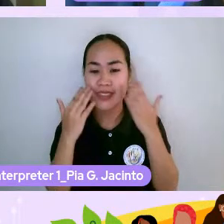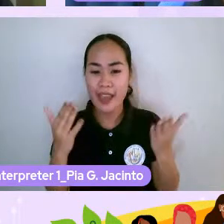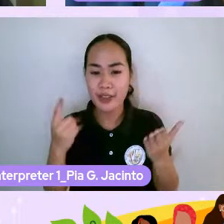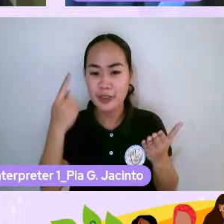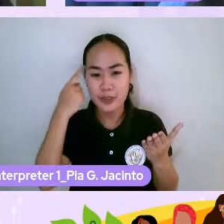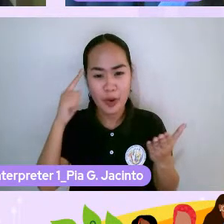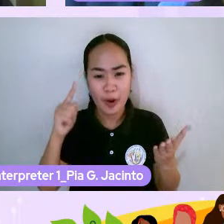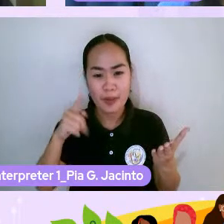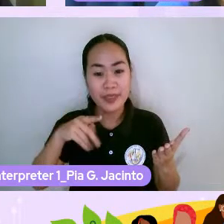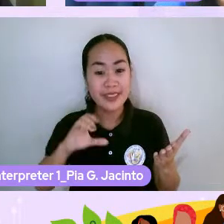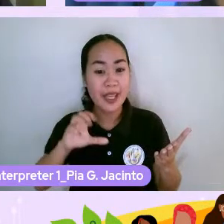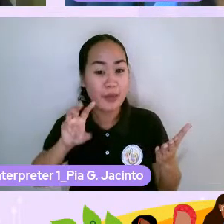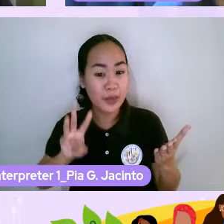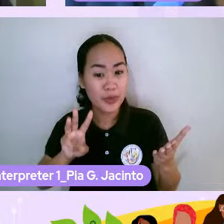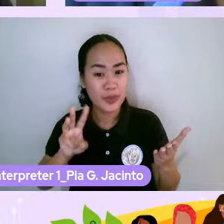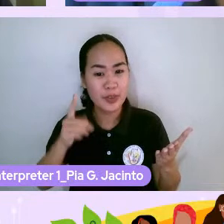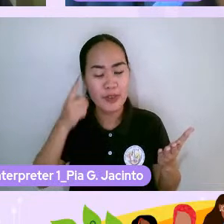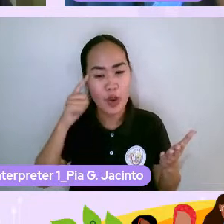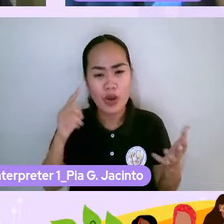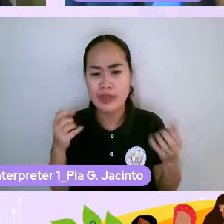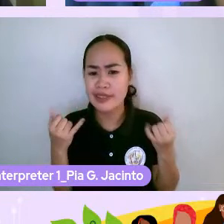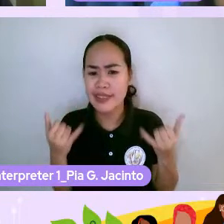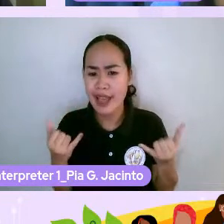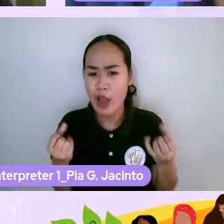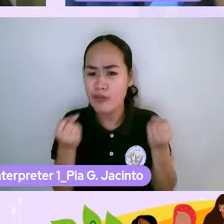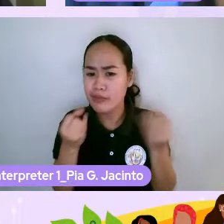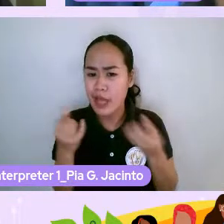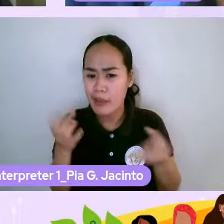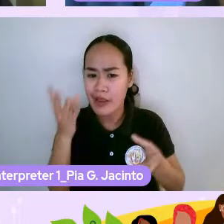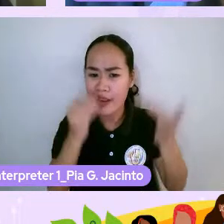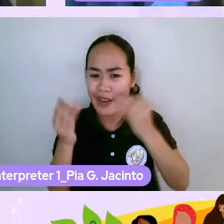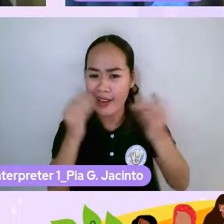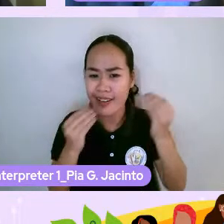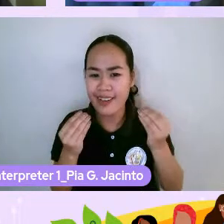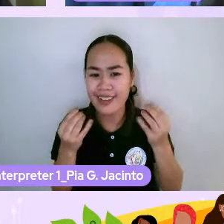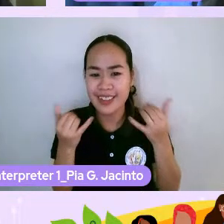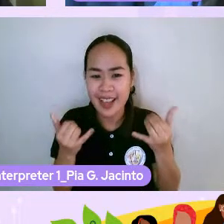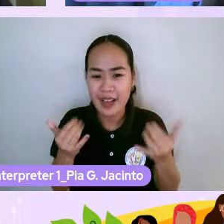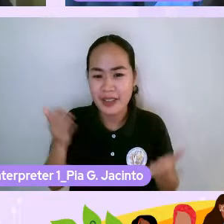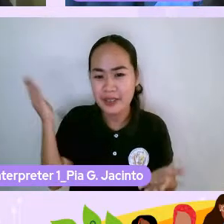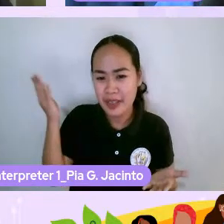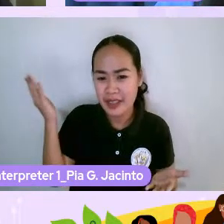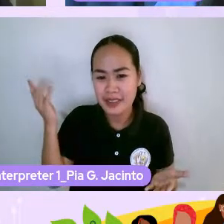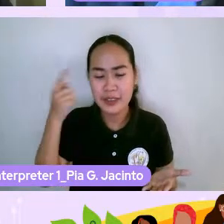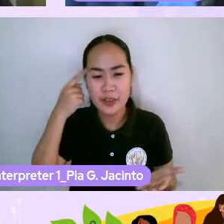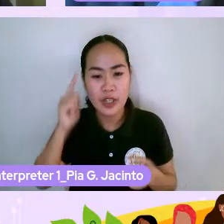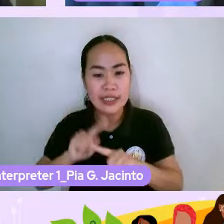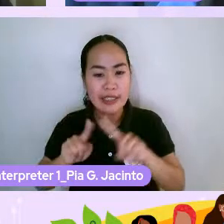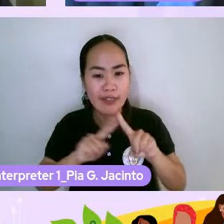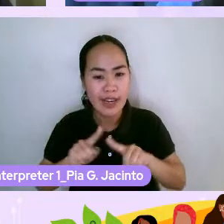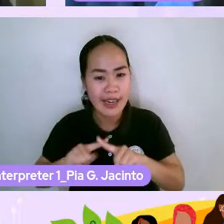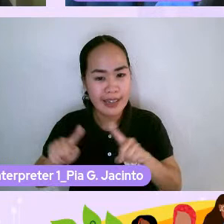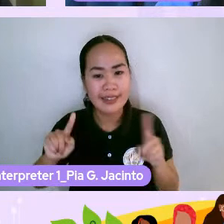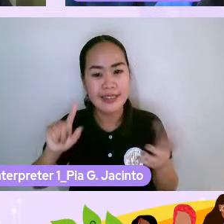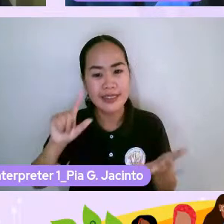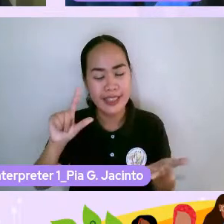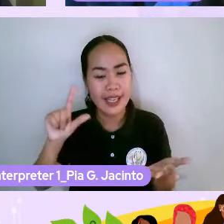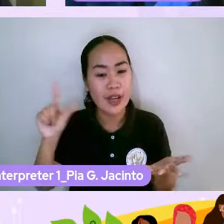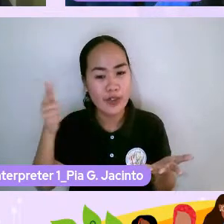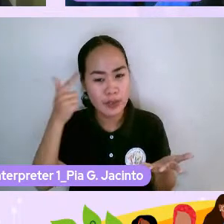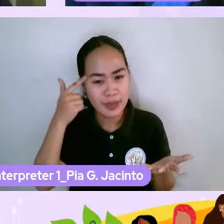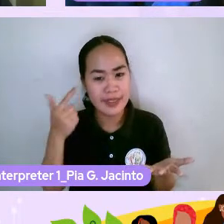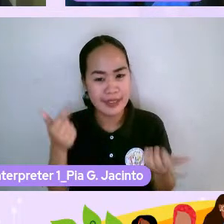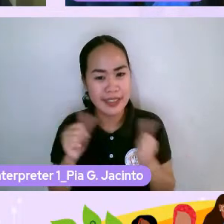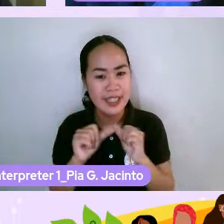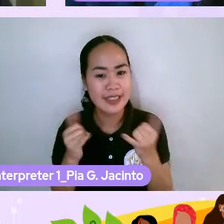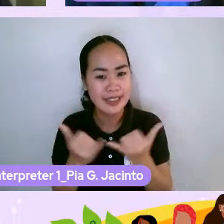sa PCW. At marami rin po ako natutunan sa mga kasama po natin na government agencies sa mga services na ino-offer